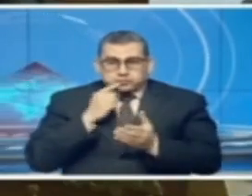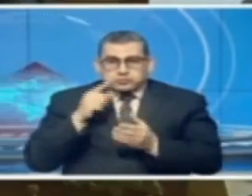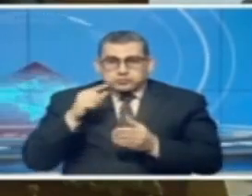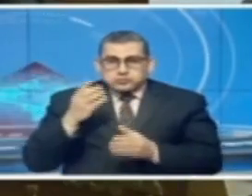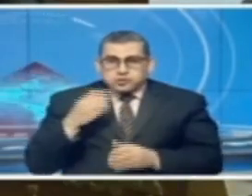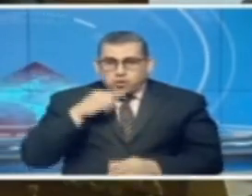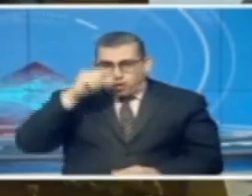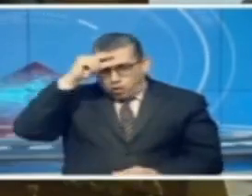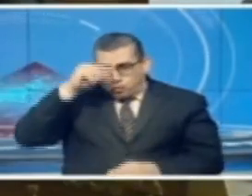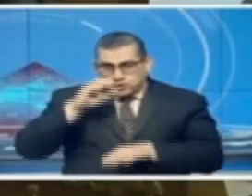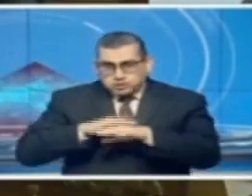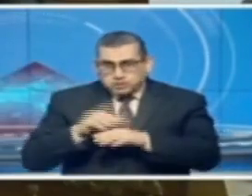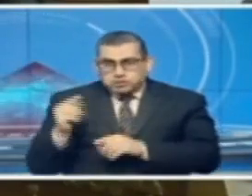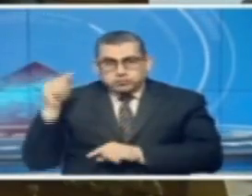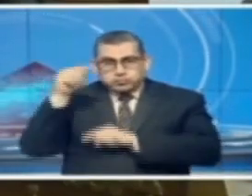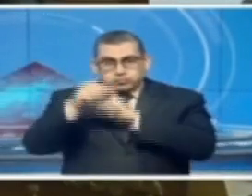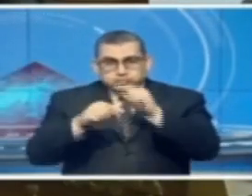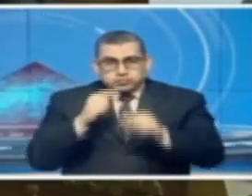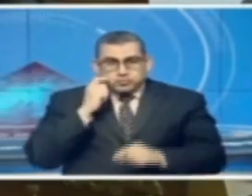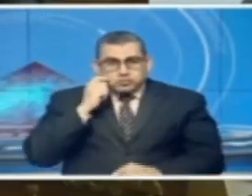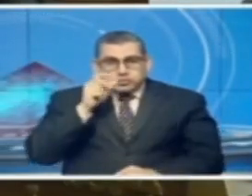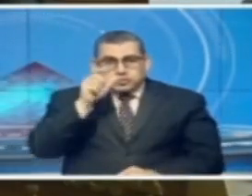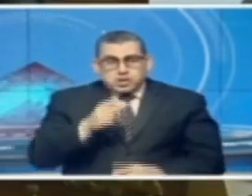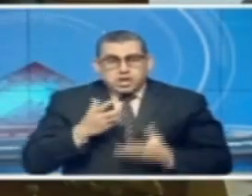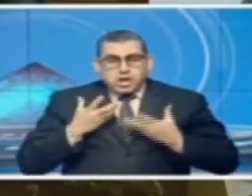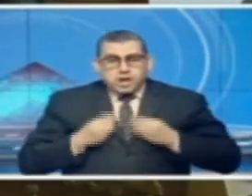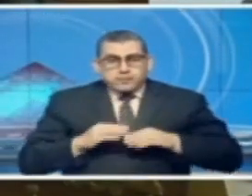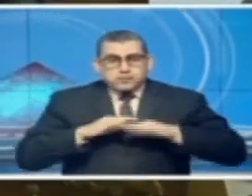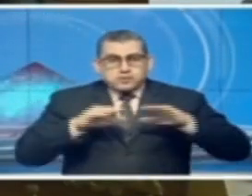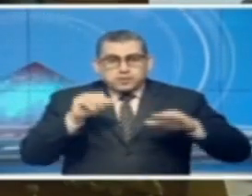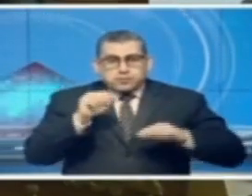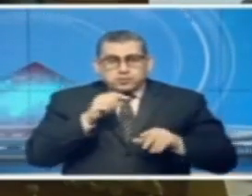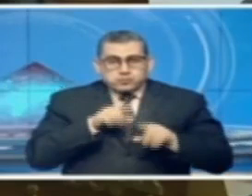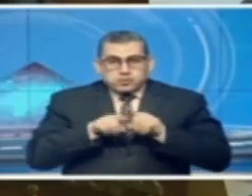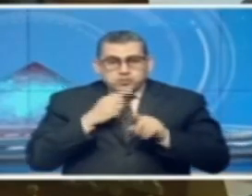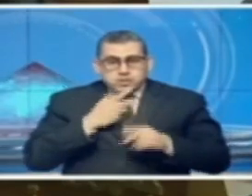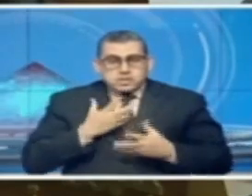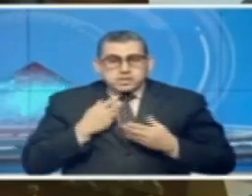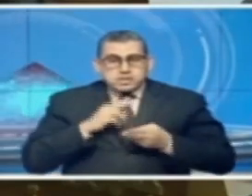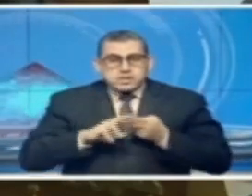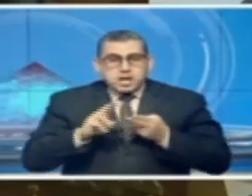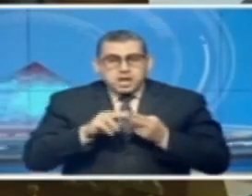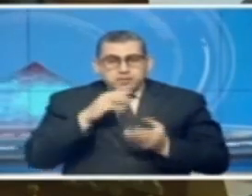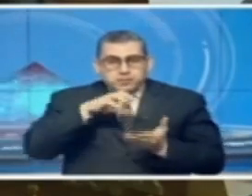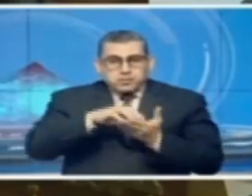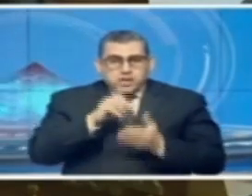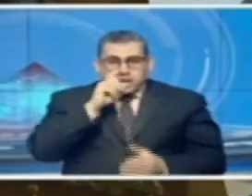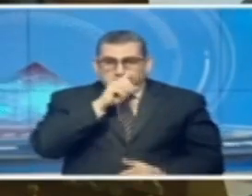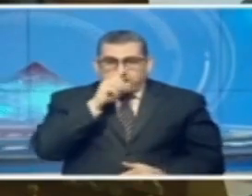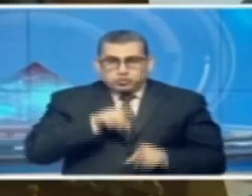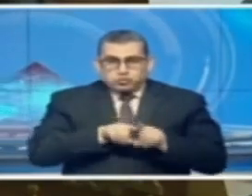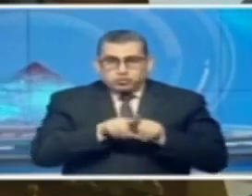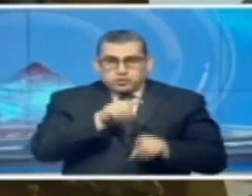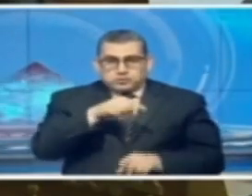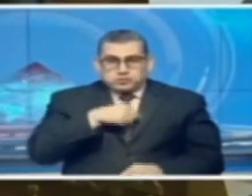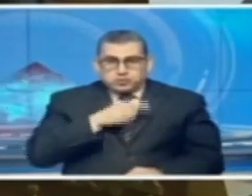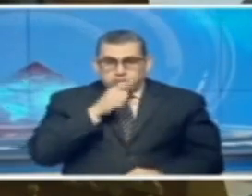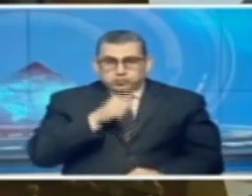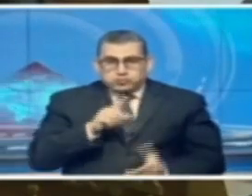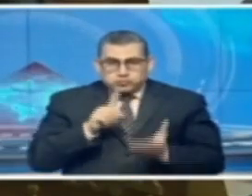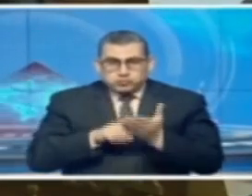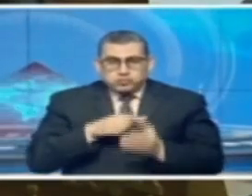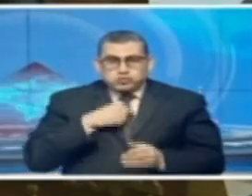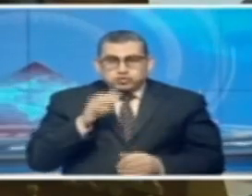ميليشيا الحوثي لاستهداف أمن واستقرار وسلامة دولة الإمارات الشقيقة